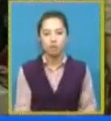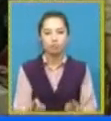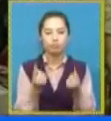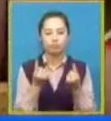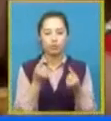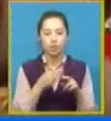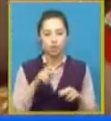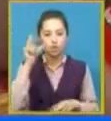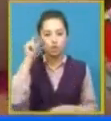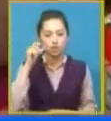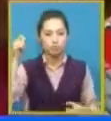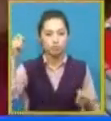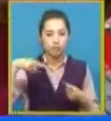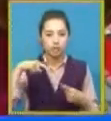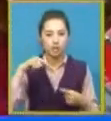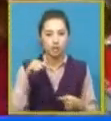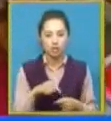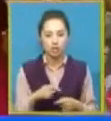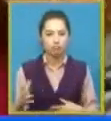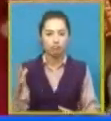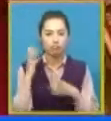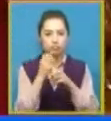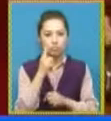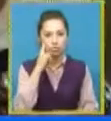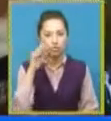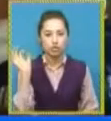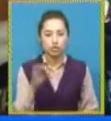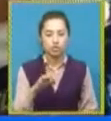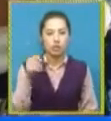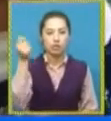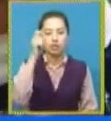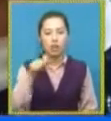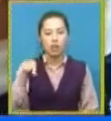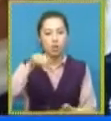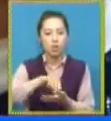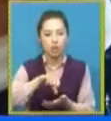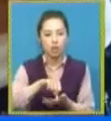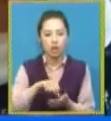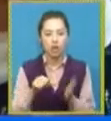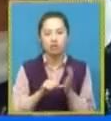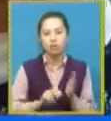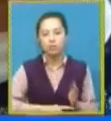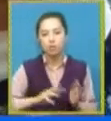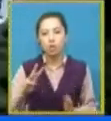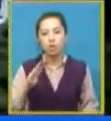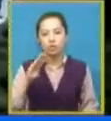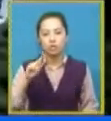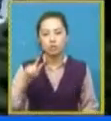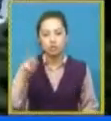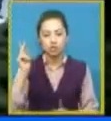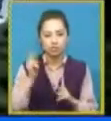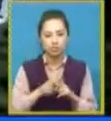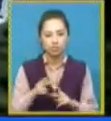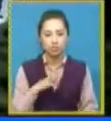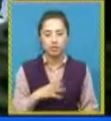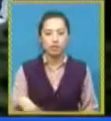датаға сәйкес күн санап қатары сиреп бара жатқан ардагерлерді ұлықтау үшін 6 миллион теңгеге жуық қаржы қарастырылған. Бейбітшілік